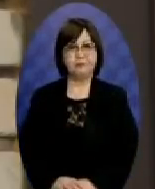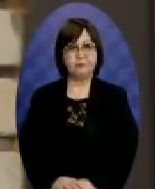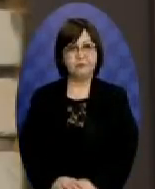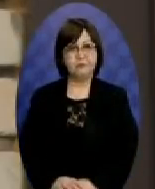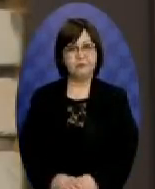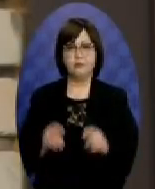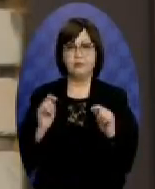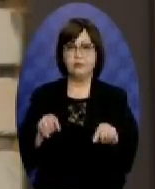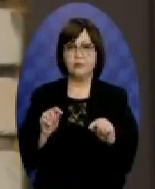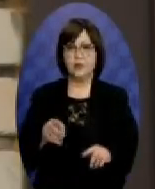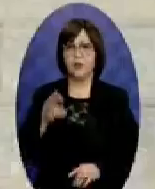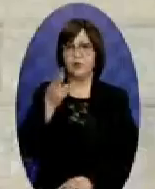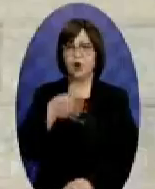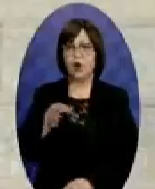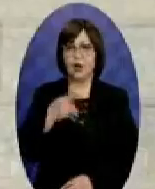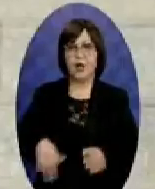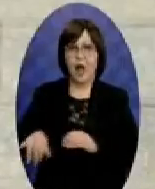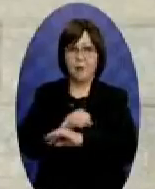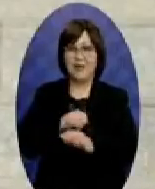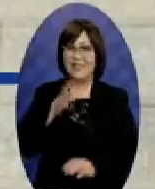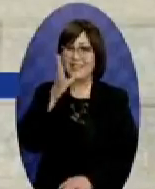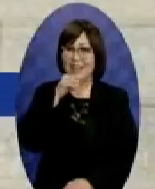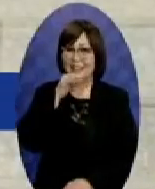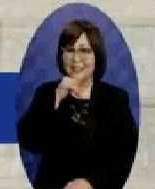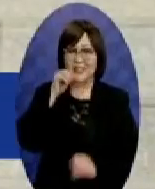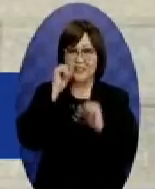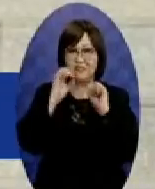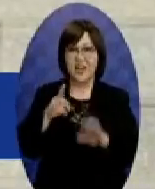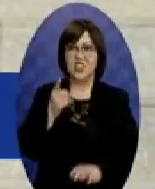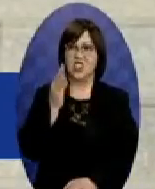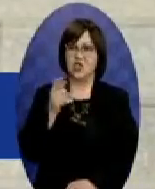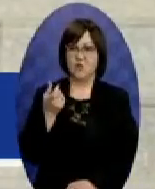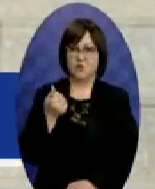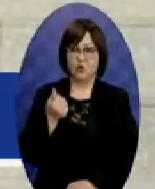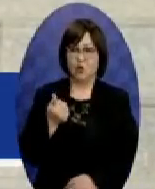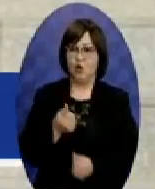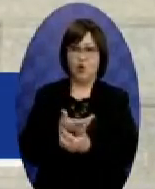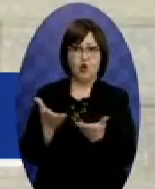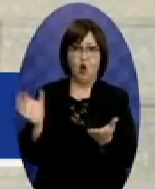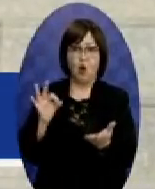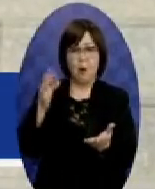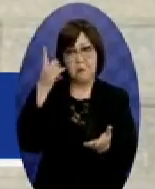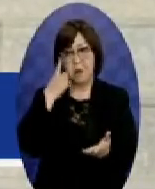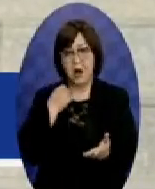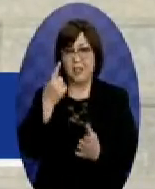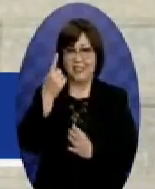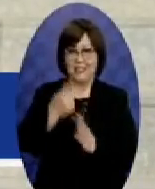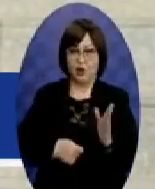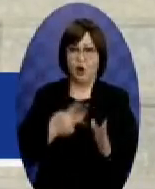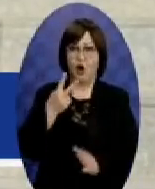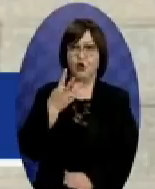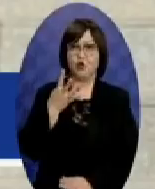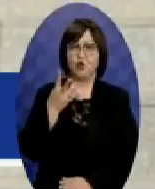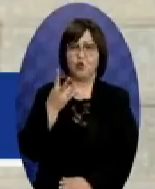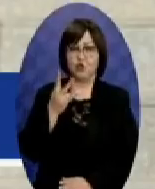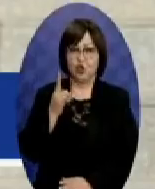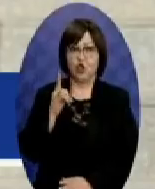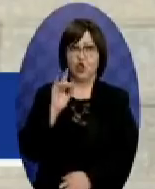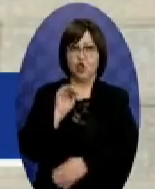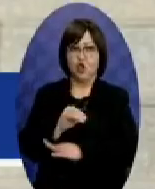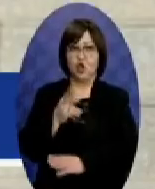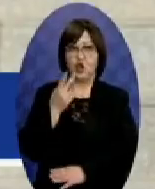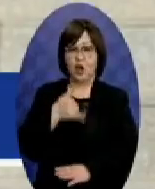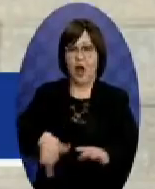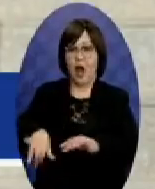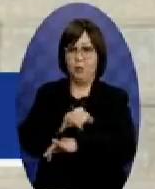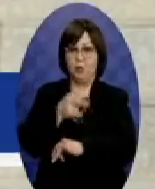За өнөөдрийн байдлаар Дорнод аймагт насны хишгийг олгож эхлэхгүй байгаа бөгөөд за маргааш буюу 1-р сарын 24-ний өдөр за Дорнод аймаг үйл ажиллагаагаа